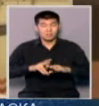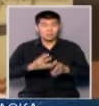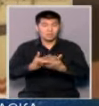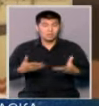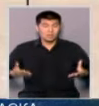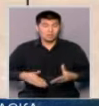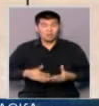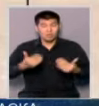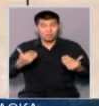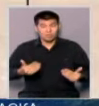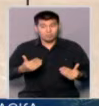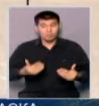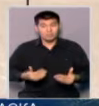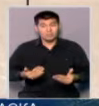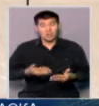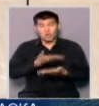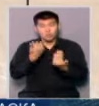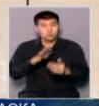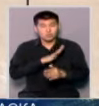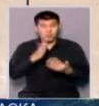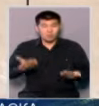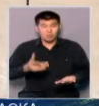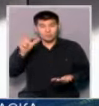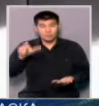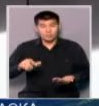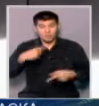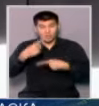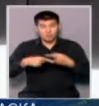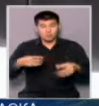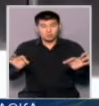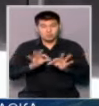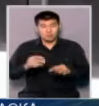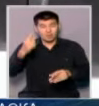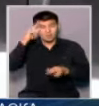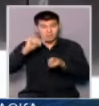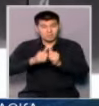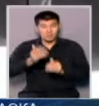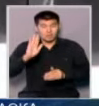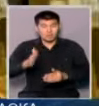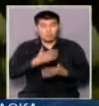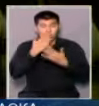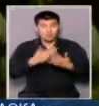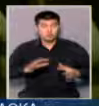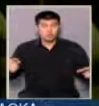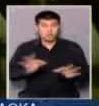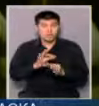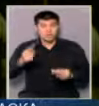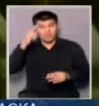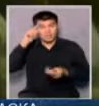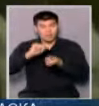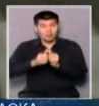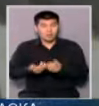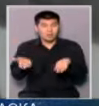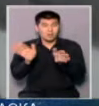туындылары өзі бүгінде арамызда жоқ болса да, әлі күнге дейін жұртының жадында. Сүйікті әндері санада сайрап